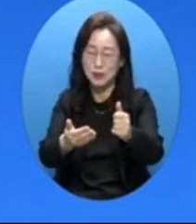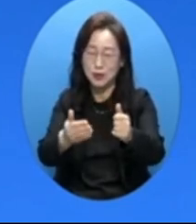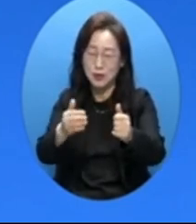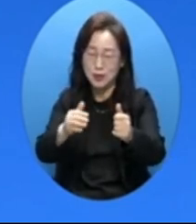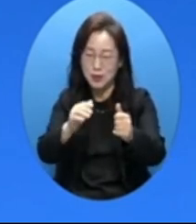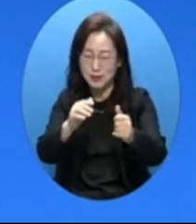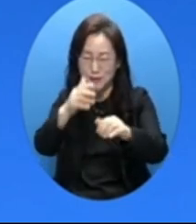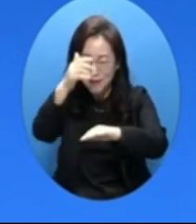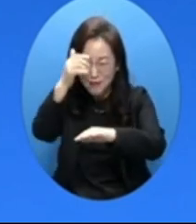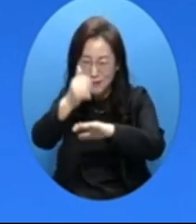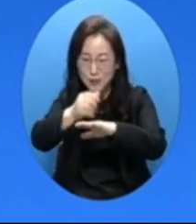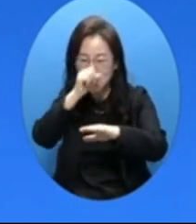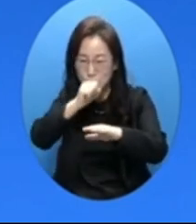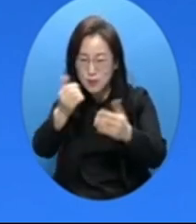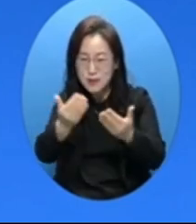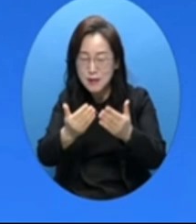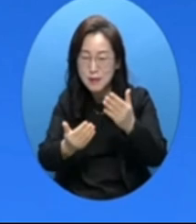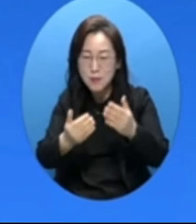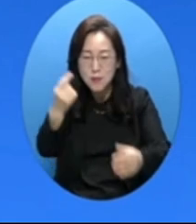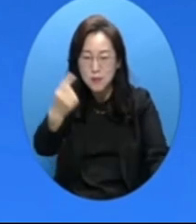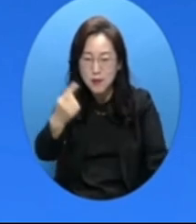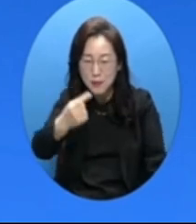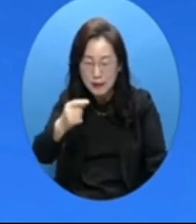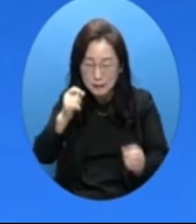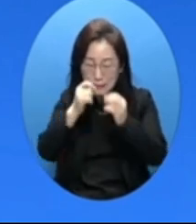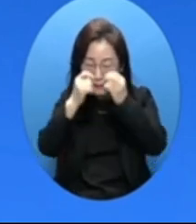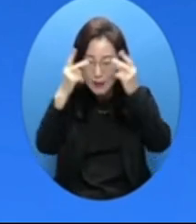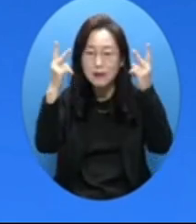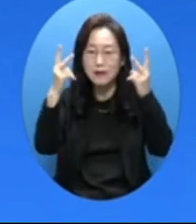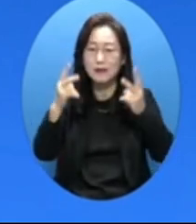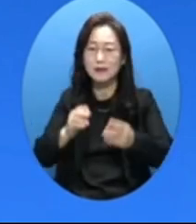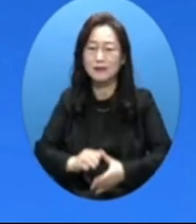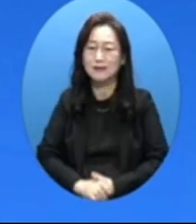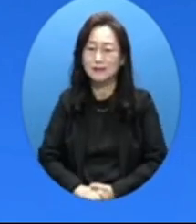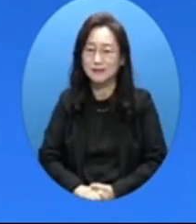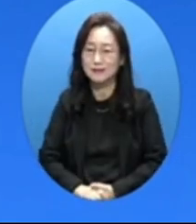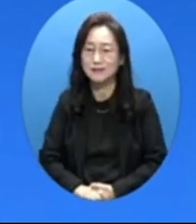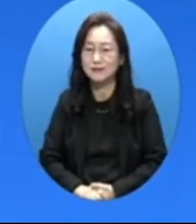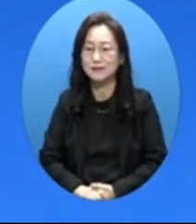되고 좋은 결과가 이루어진다 하는 것을 깨닫게 됐습니다